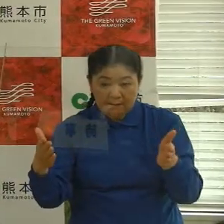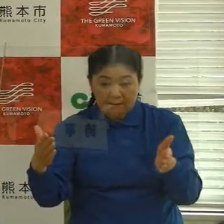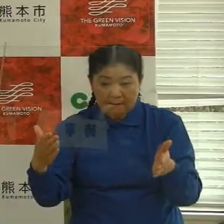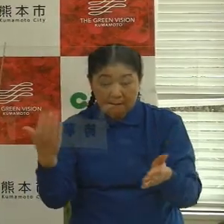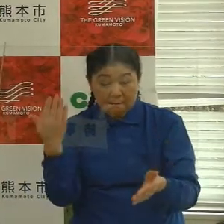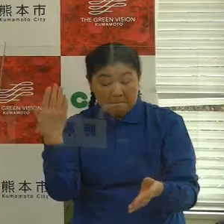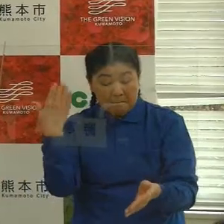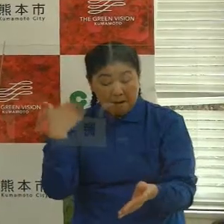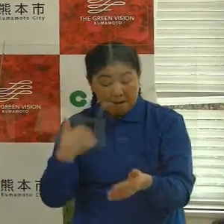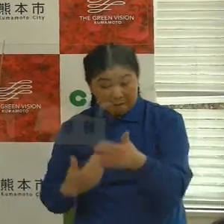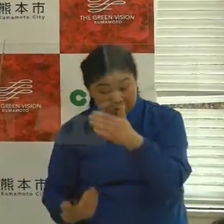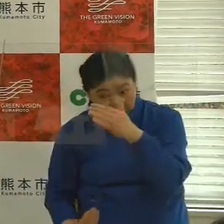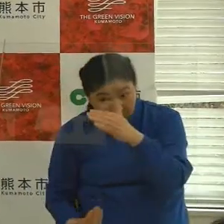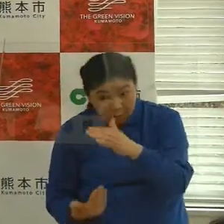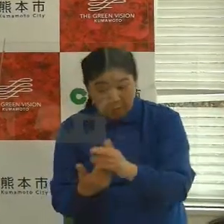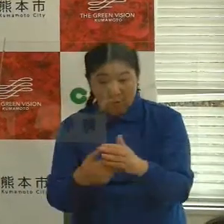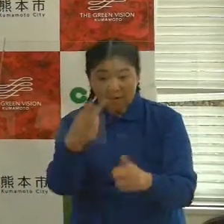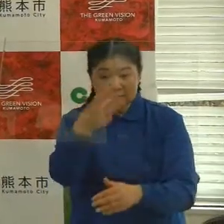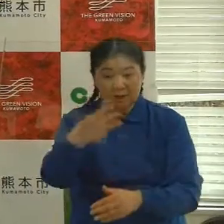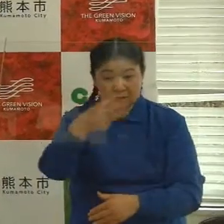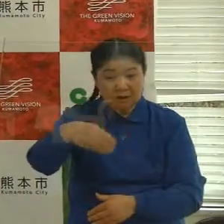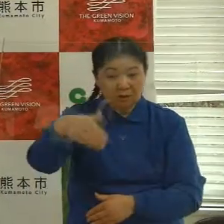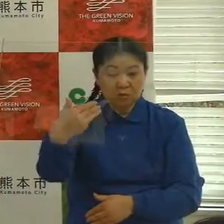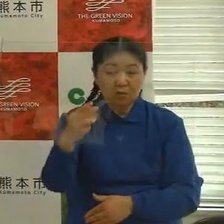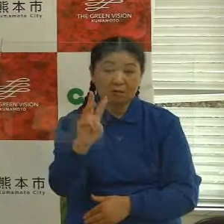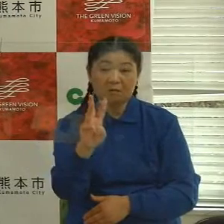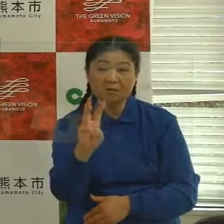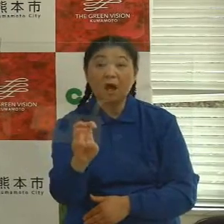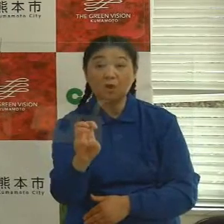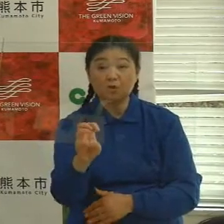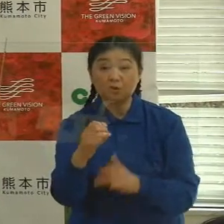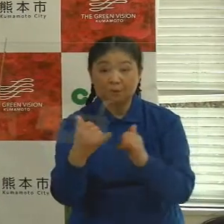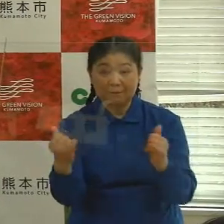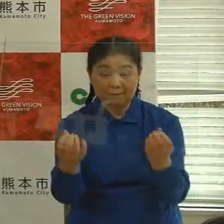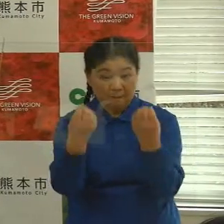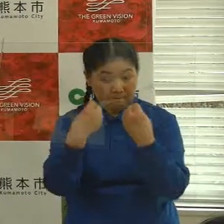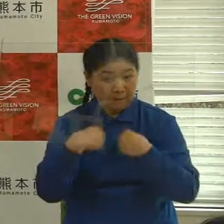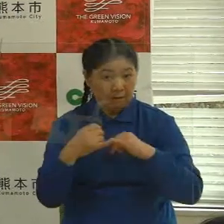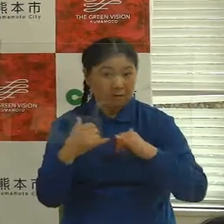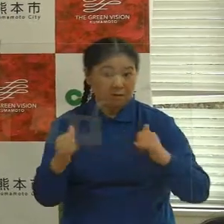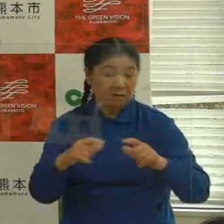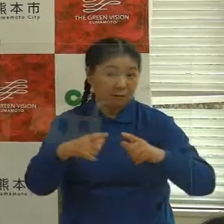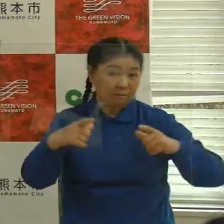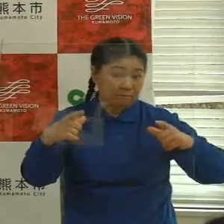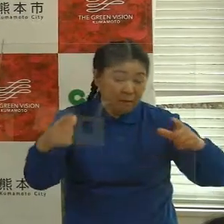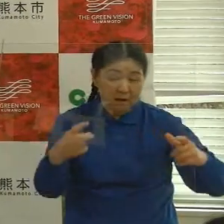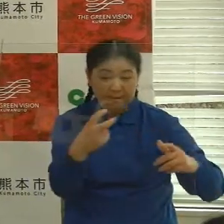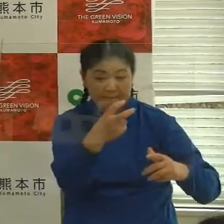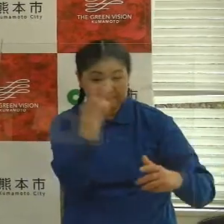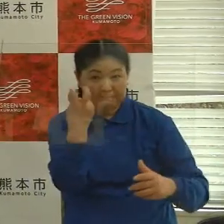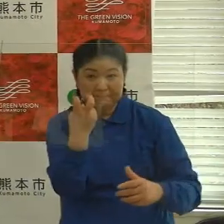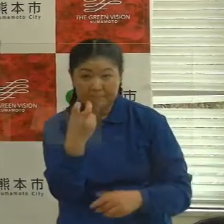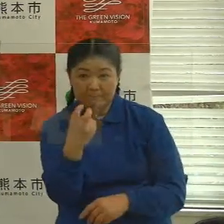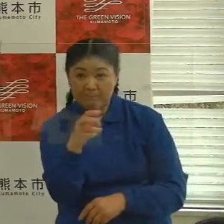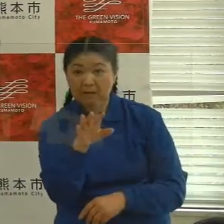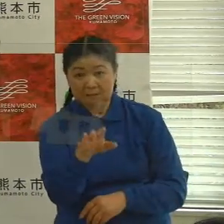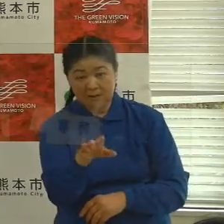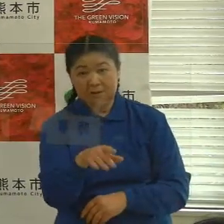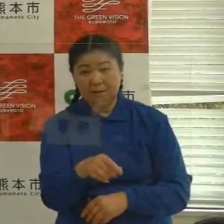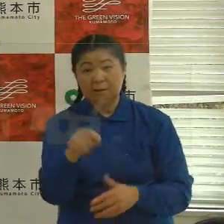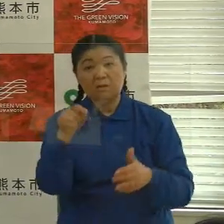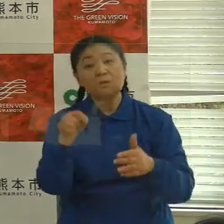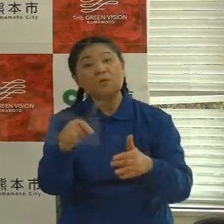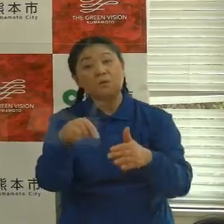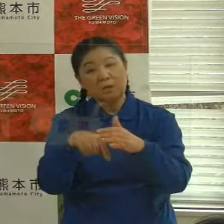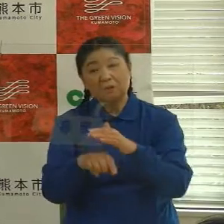去最多となるですね、3930名の新規感染者を確認をしております。そうした